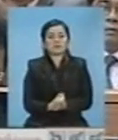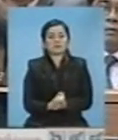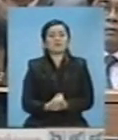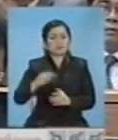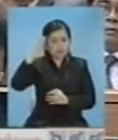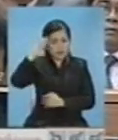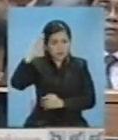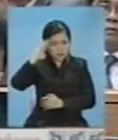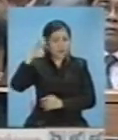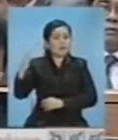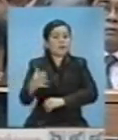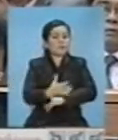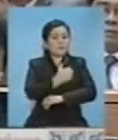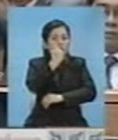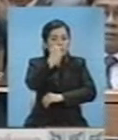ร